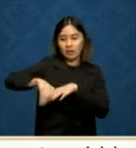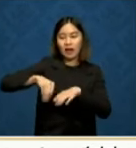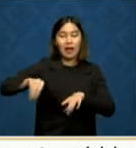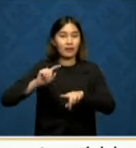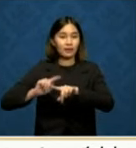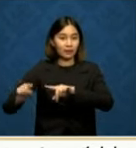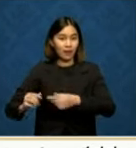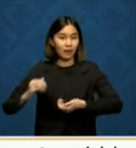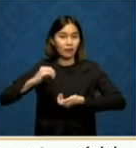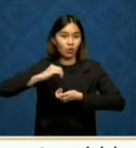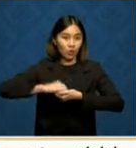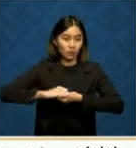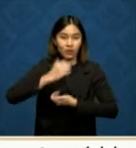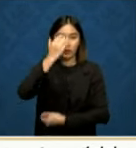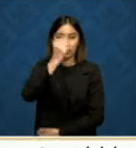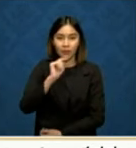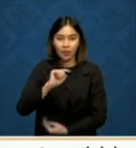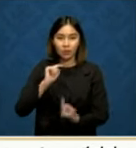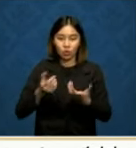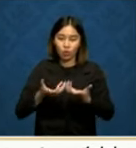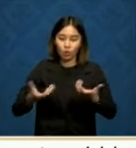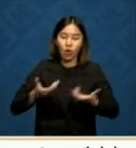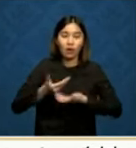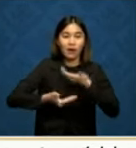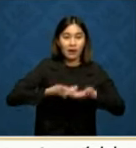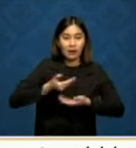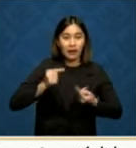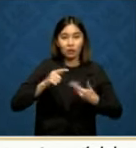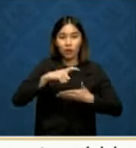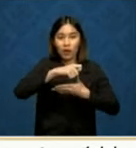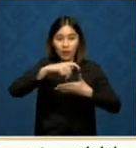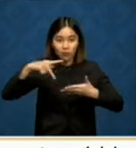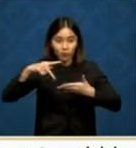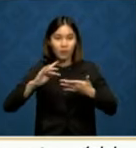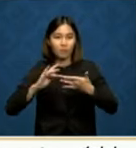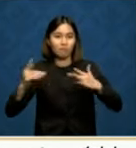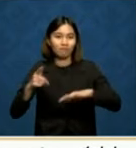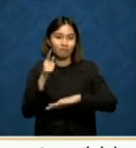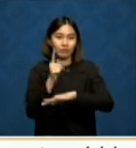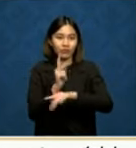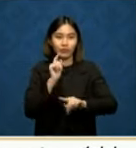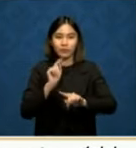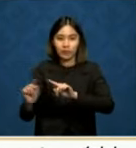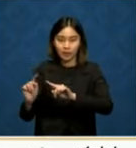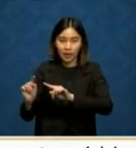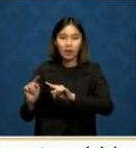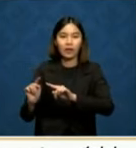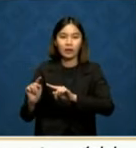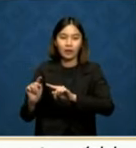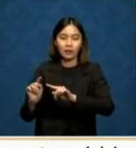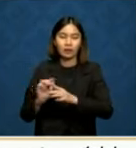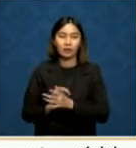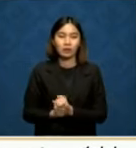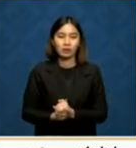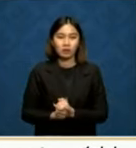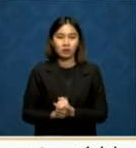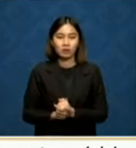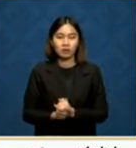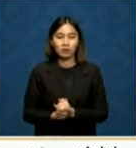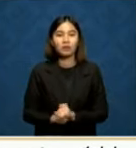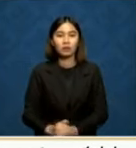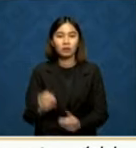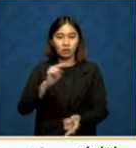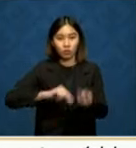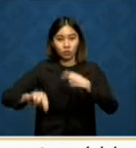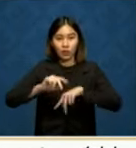ทำให้การขายสินค้าบน Platform Online หรอ Social Mediaมีการ